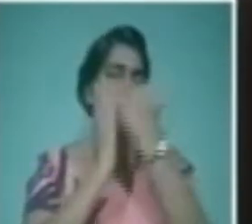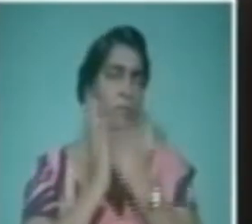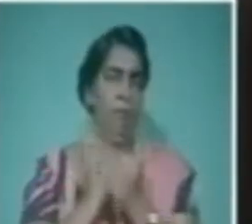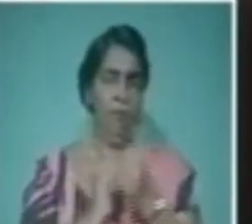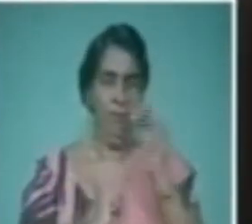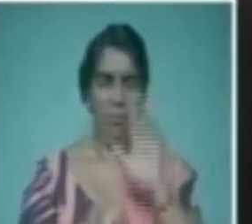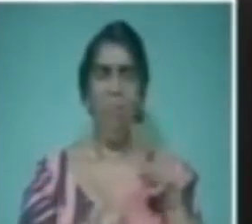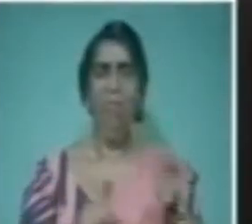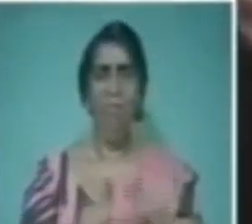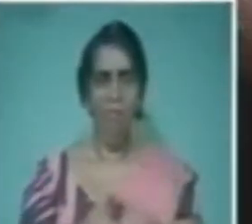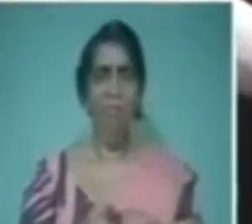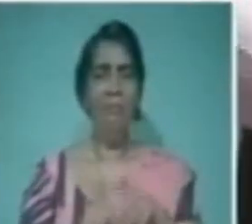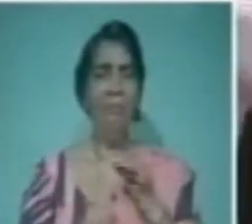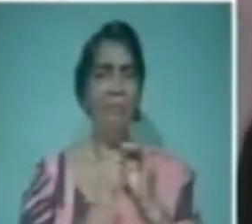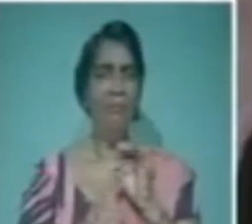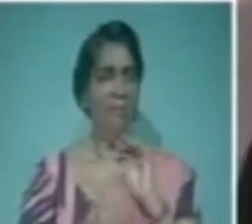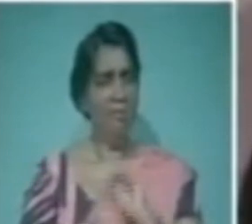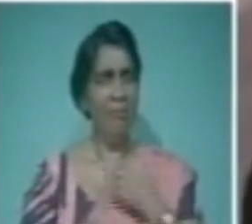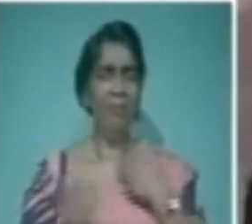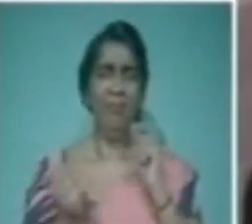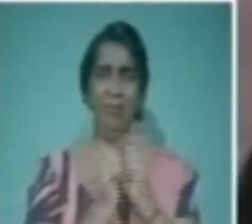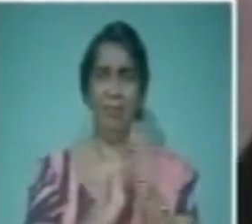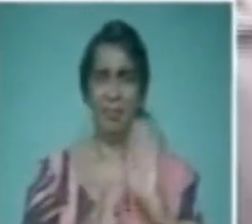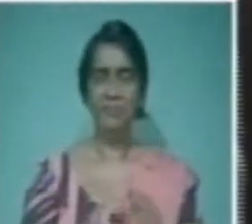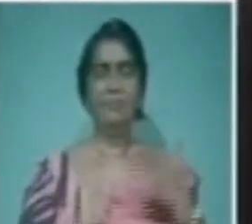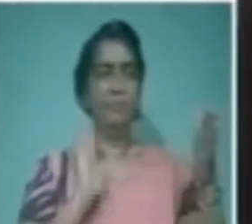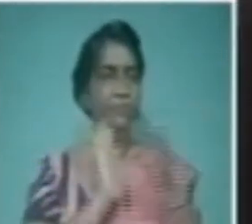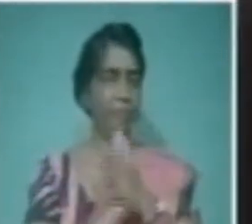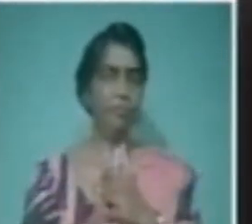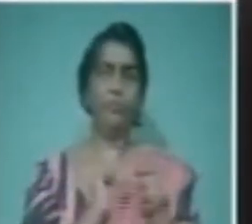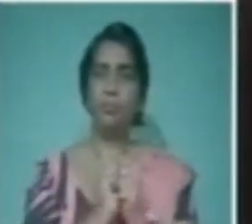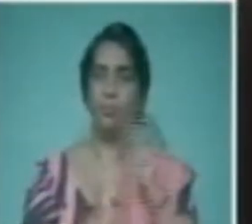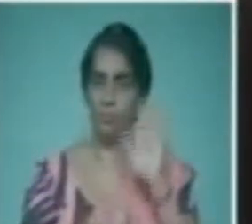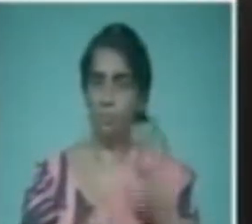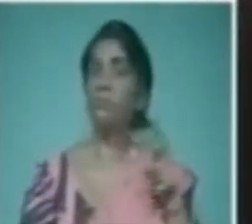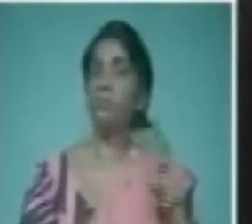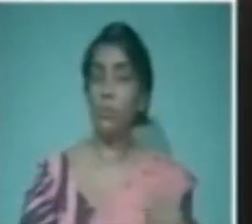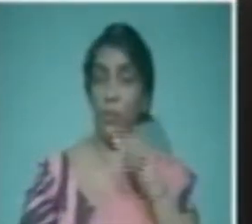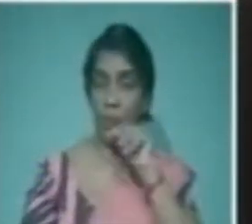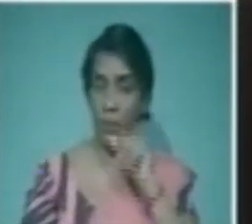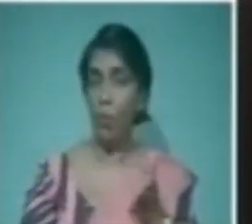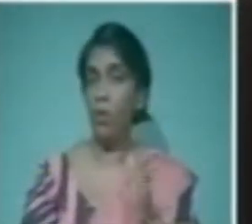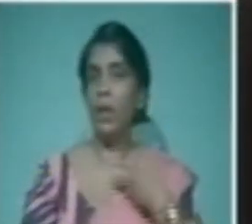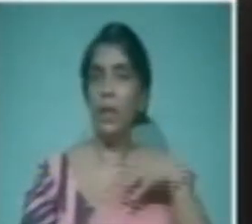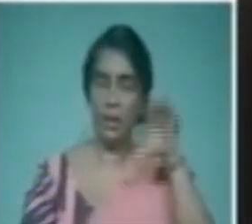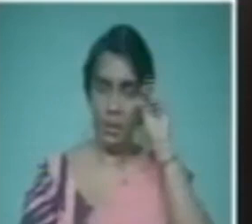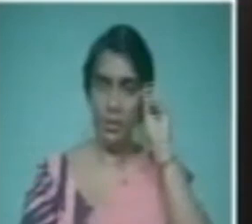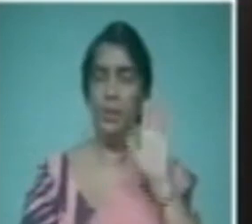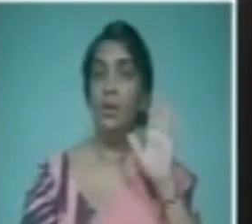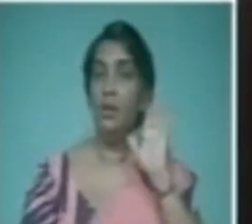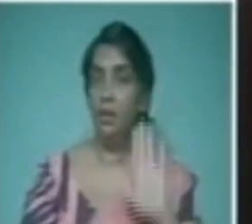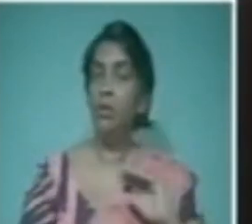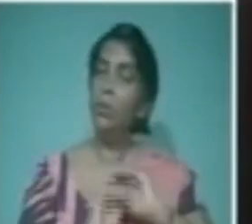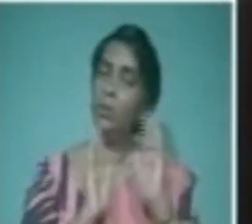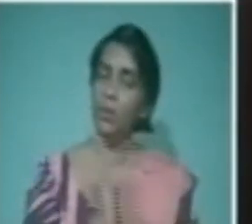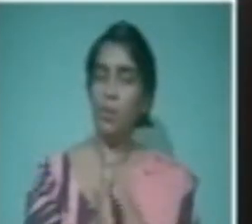සිද්ධ වෙනවා පබ්ලික් ප්‍රයිවට් පාර්ට්නර්ෂිප් වලට යන්න වෙනවා ජොයින්ට් වෙන්චර්ස් වලට යන්න වෙනවා ඒ යථාර්ථය අපි අවබෝධ කරගෙන තියෙන්නේ හැබැයි මේ